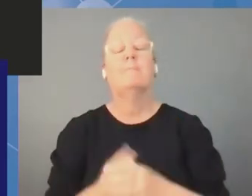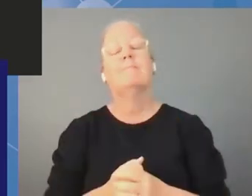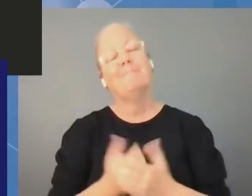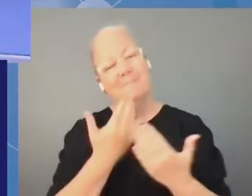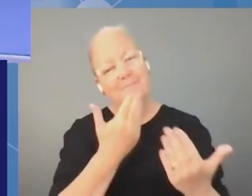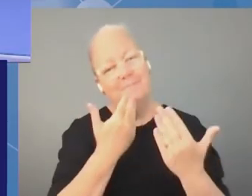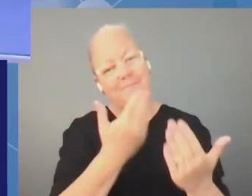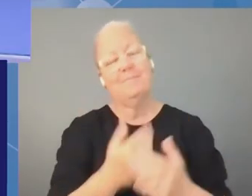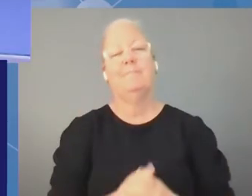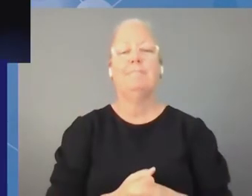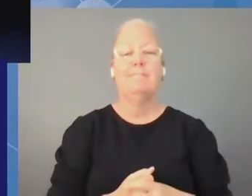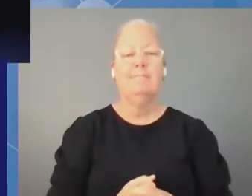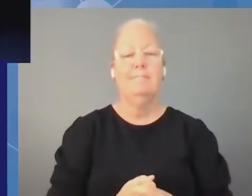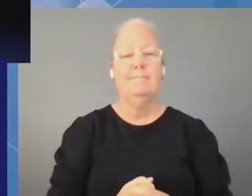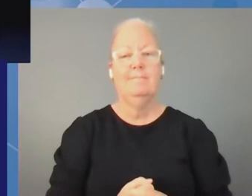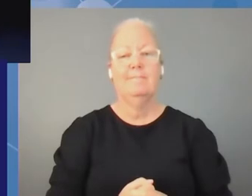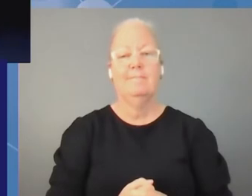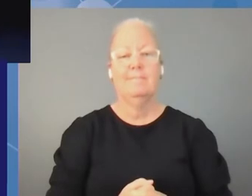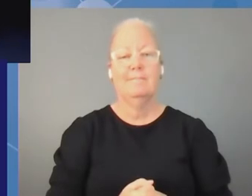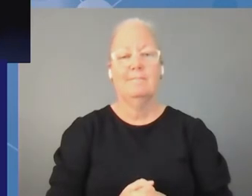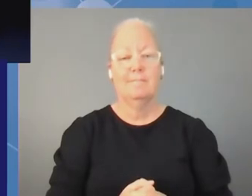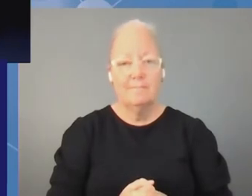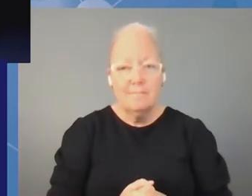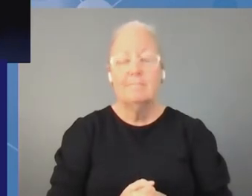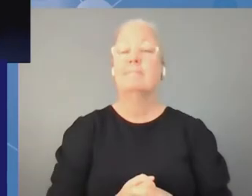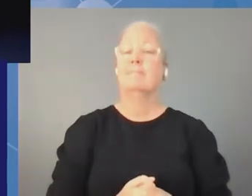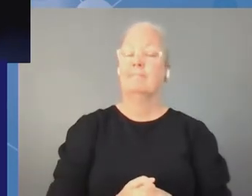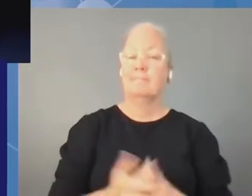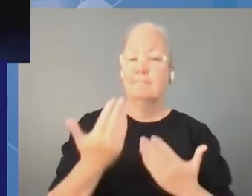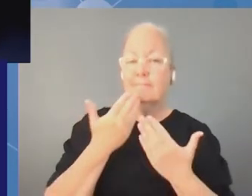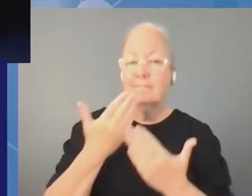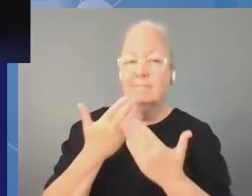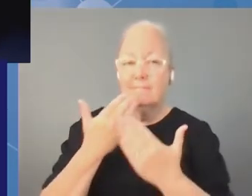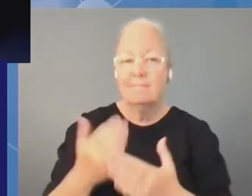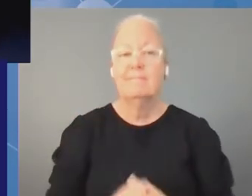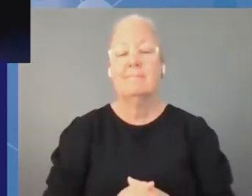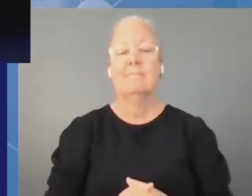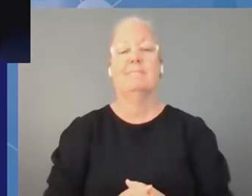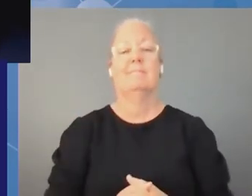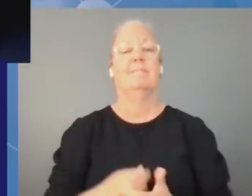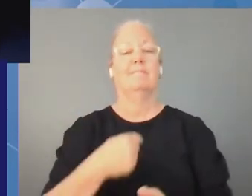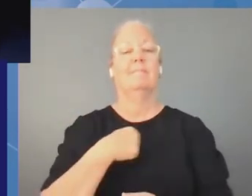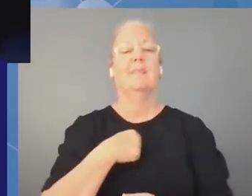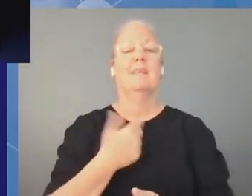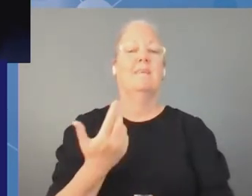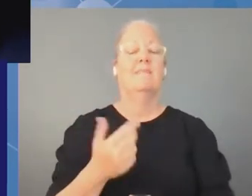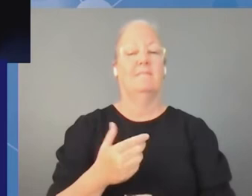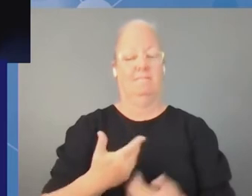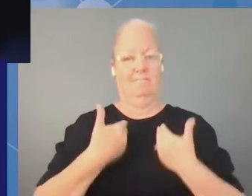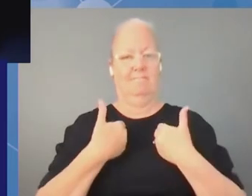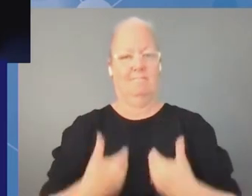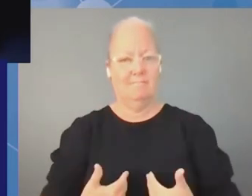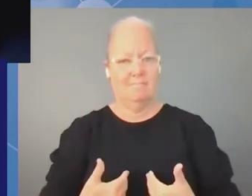谢，希望我们大家的工作越来越好。 非常感谢。